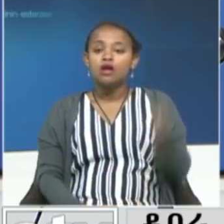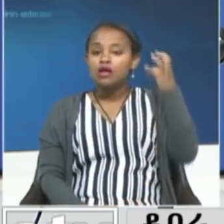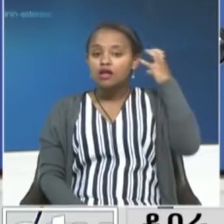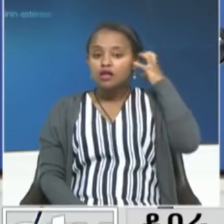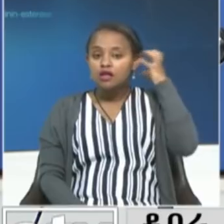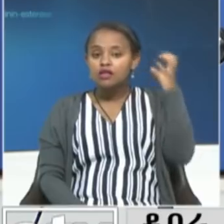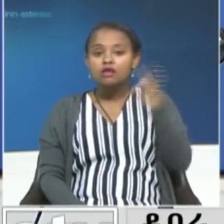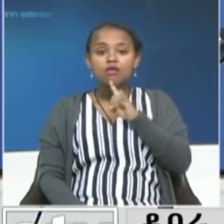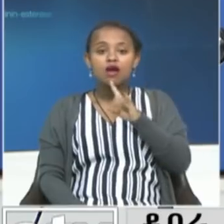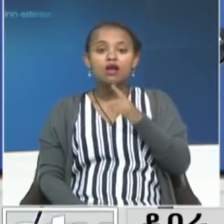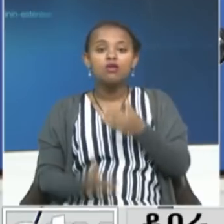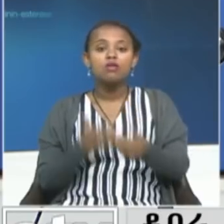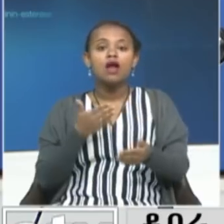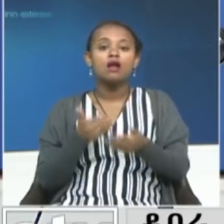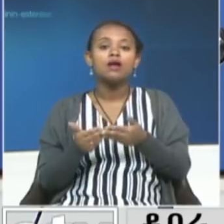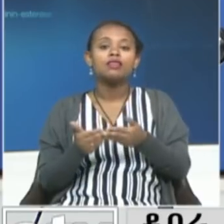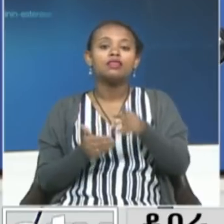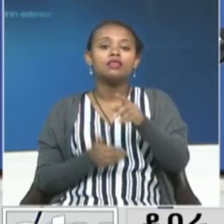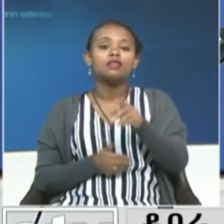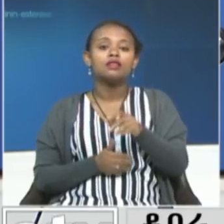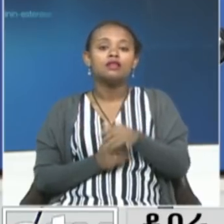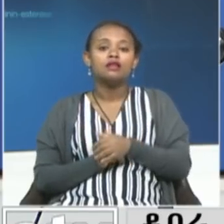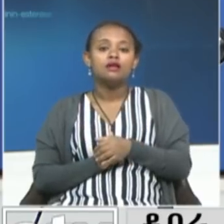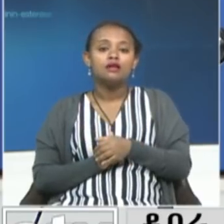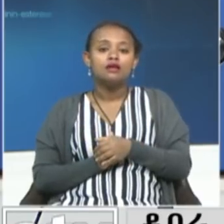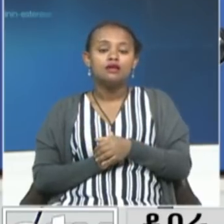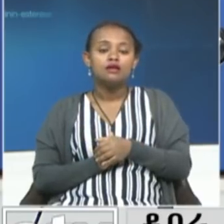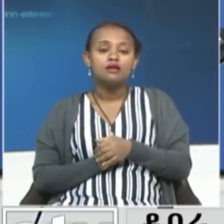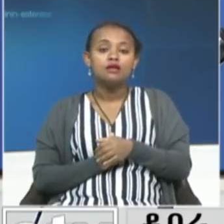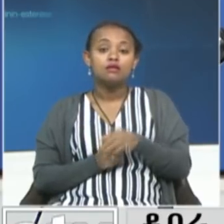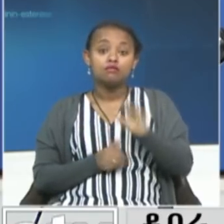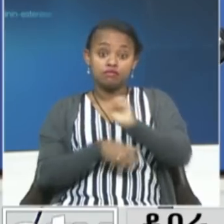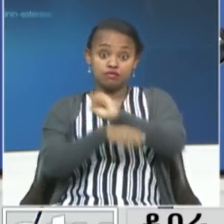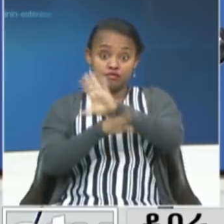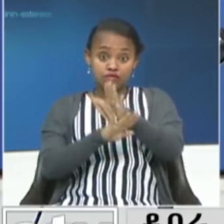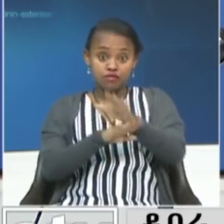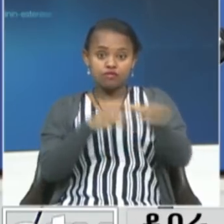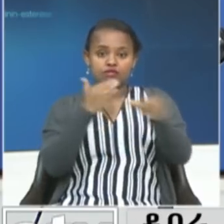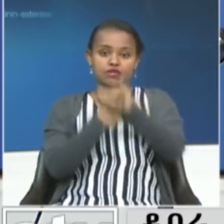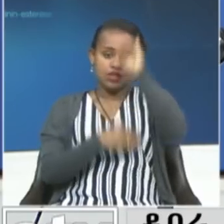እየሰማን ነው፣ ምናልባት ቴሌቪዥን ካልዘጉ የበተጠቃ ሰው።